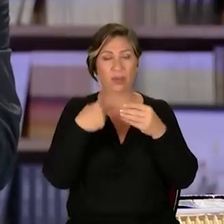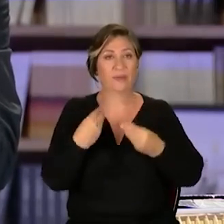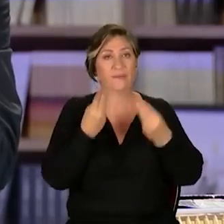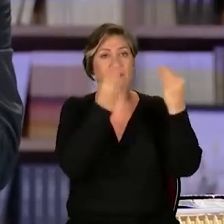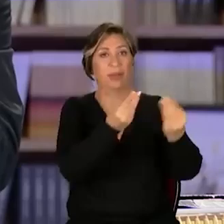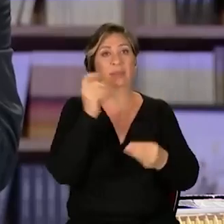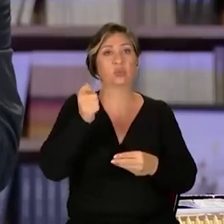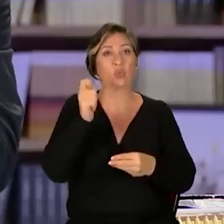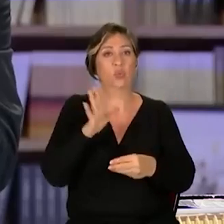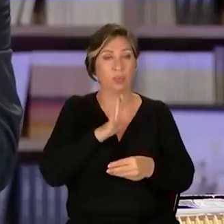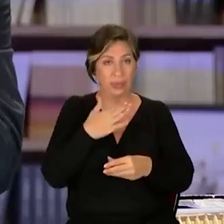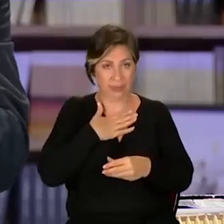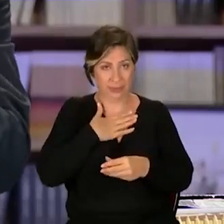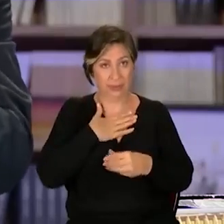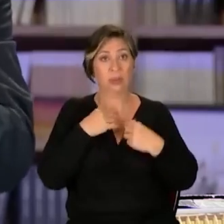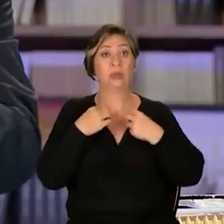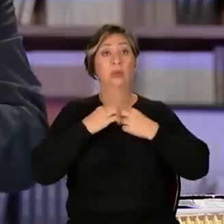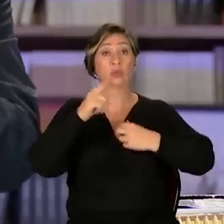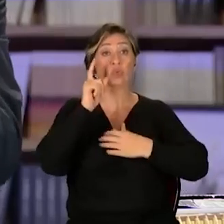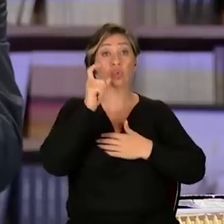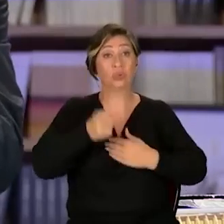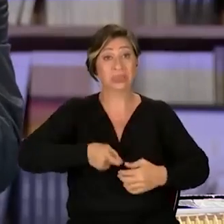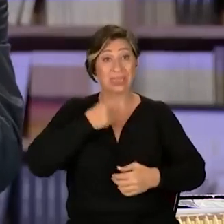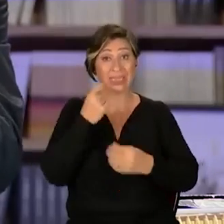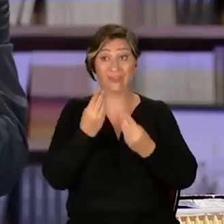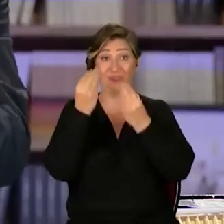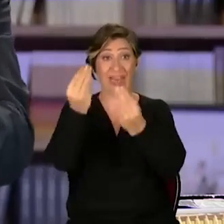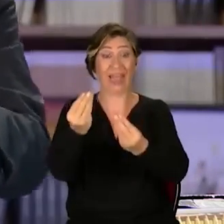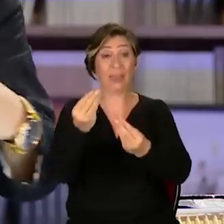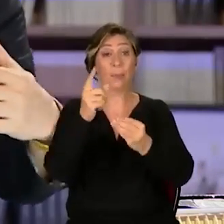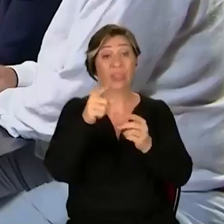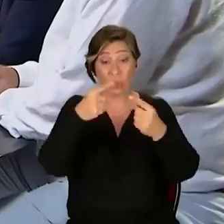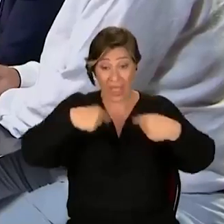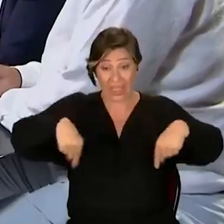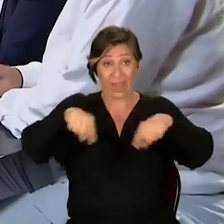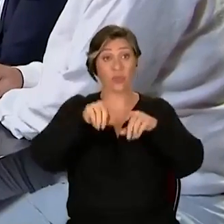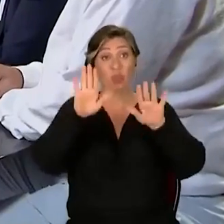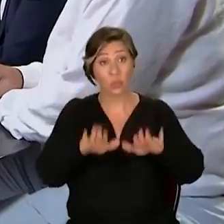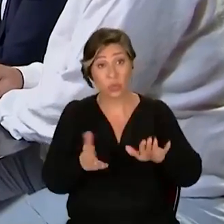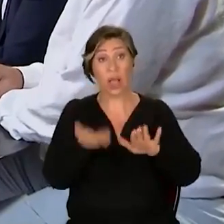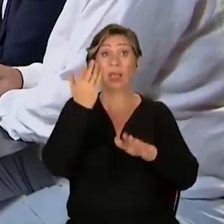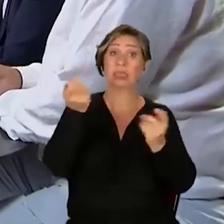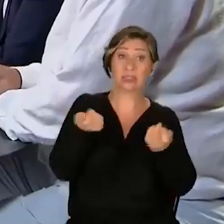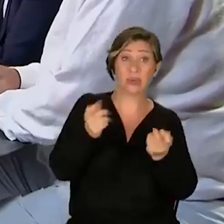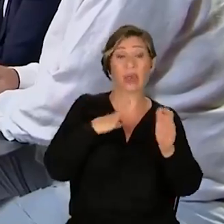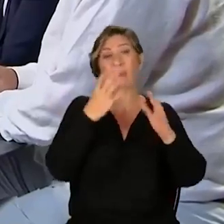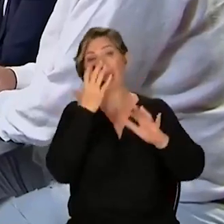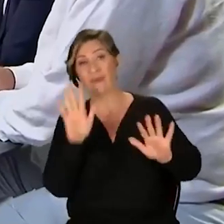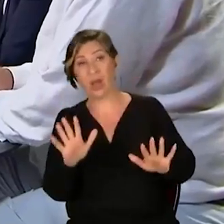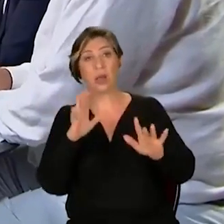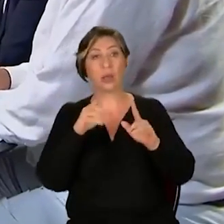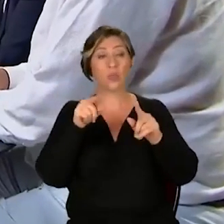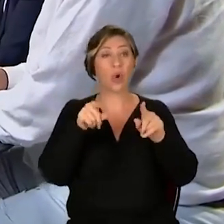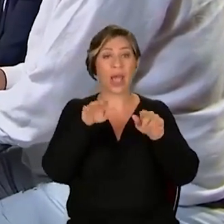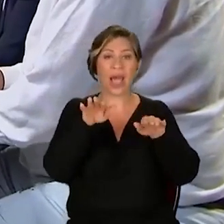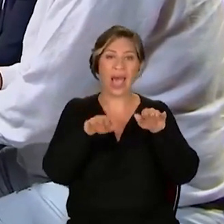var. 9 saatlik bir yayın. Bu 9 saatlik sadece teslim edilen yayın. Bir de bunun etrafı var. Dur kalkı var, bilmem nesi var filan. Mesela bunun arasında